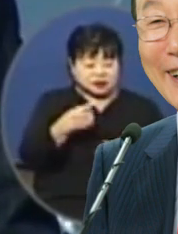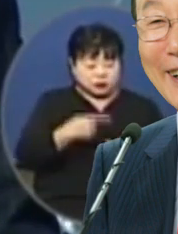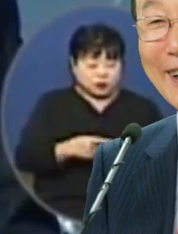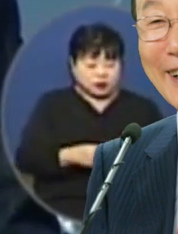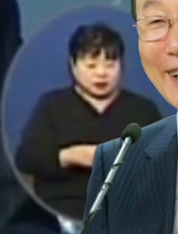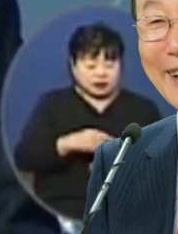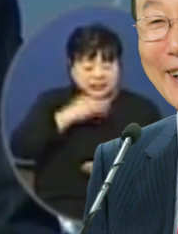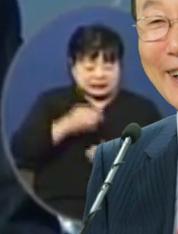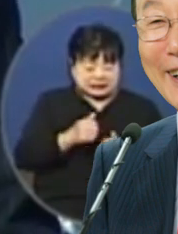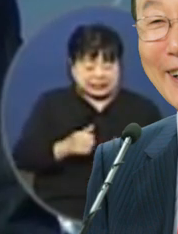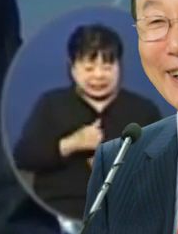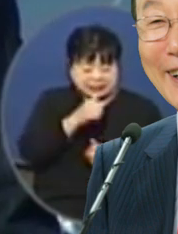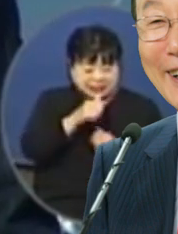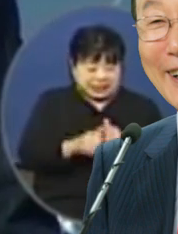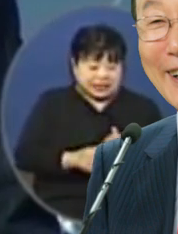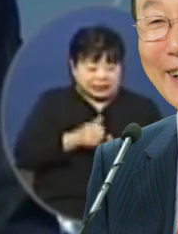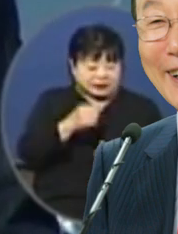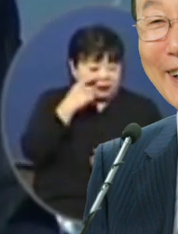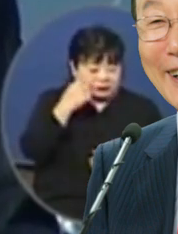모욕하는 이스라엘